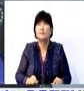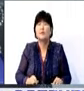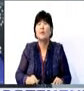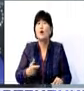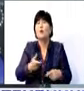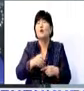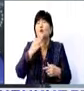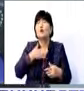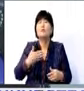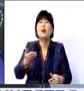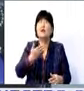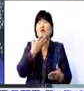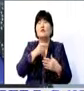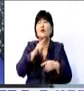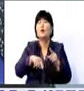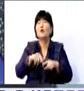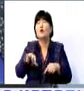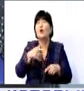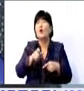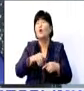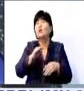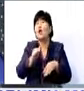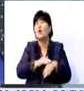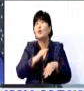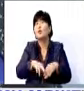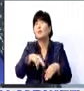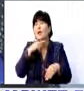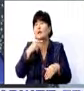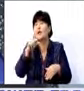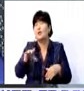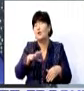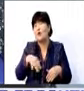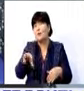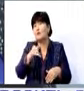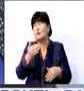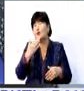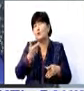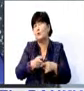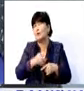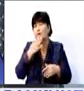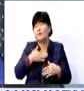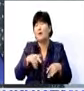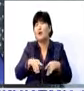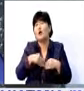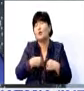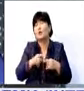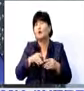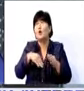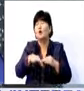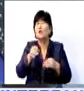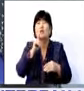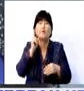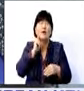Он очень любил нас, своих родственников, очень добрый, отзывчивый человек был. Мы все его тоже очень любили. Как грустно, что он ушел